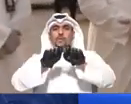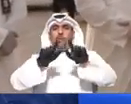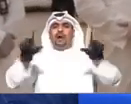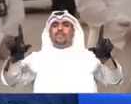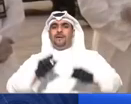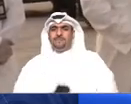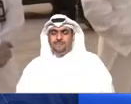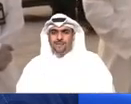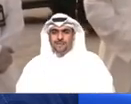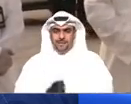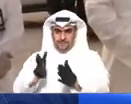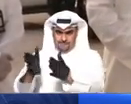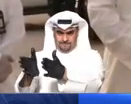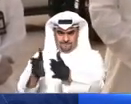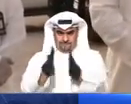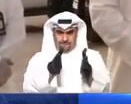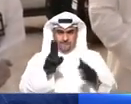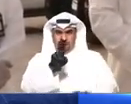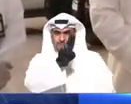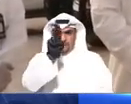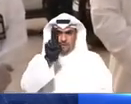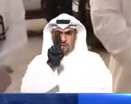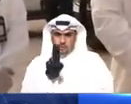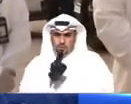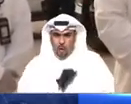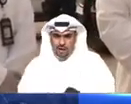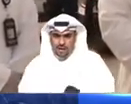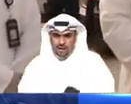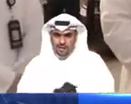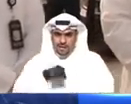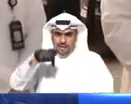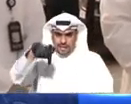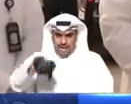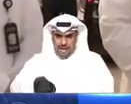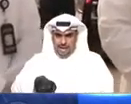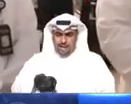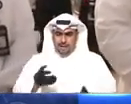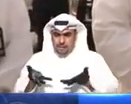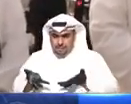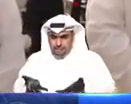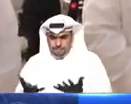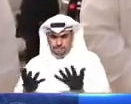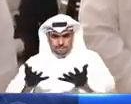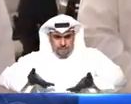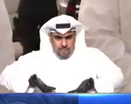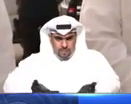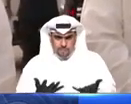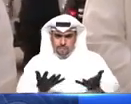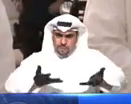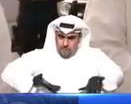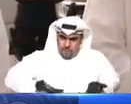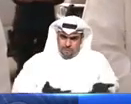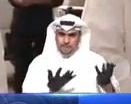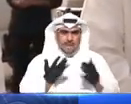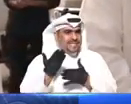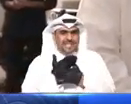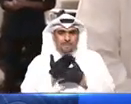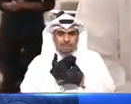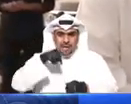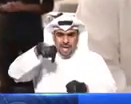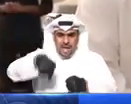لوقت الحظر يعني ممكن راح يعطيكم أيضا تارجت أكثر، يعطيكم مجال أكثر للتنظيف بشكل أوسع وأشمل